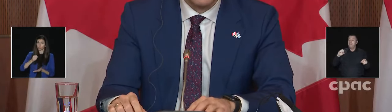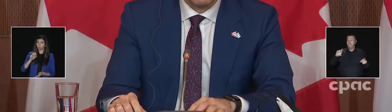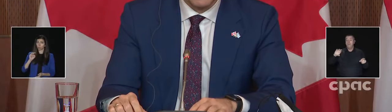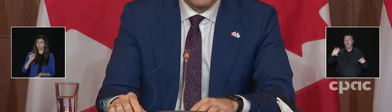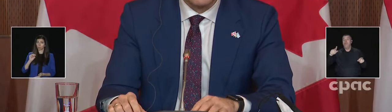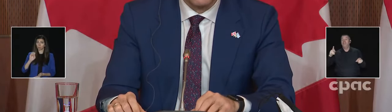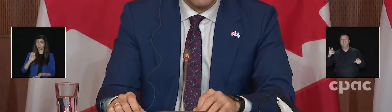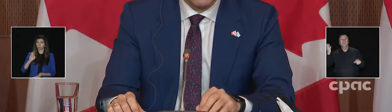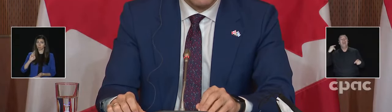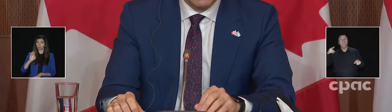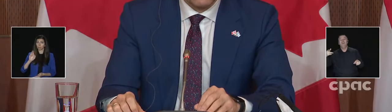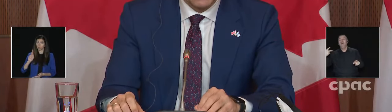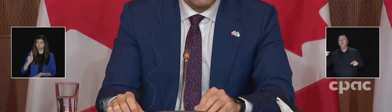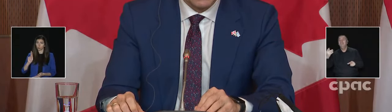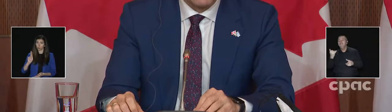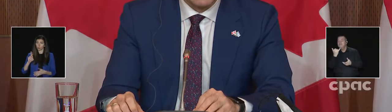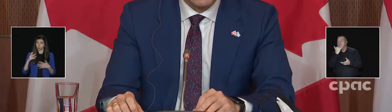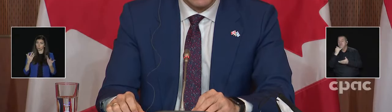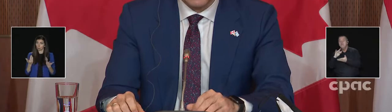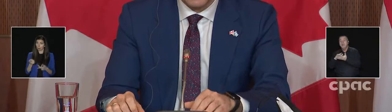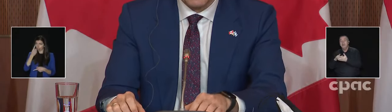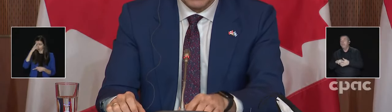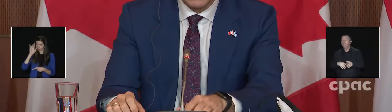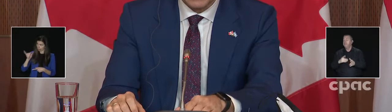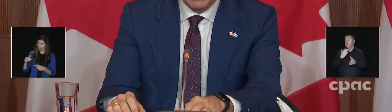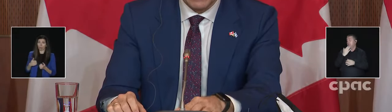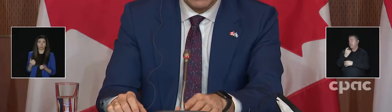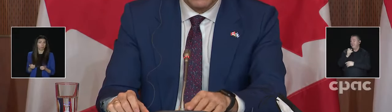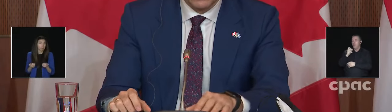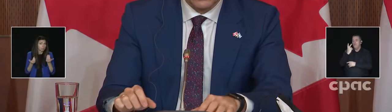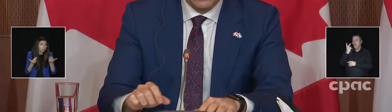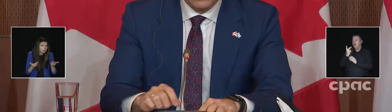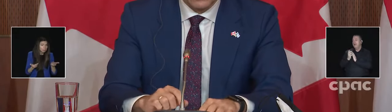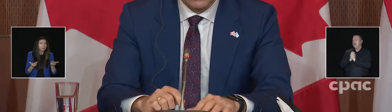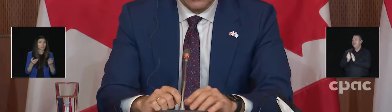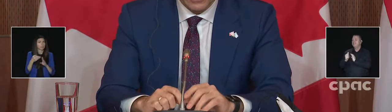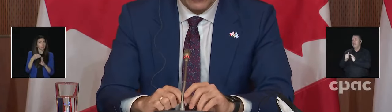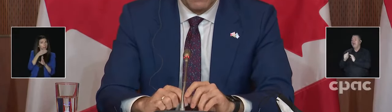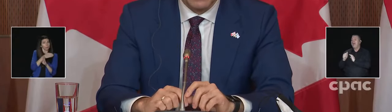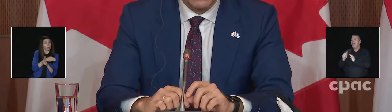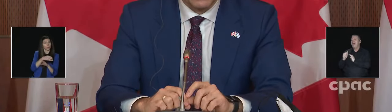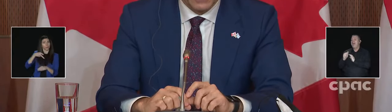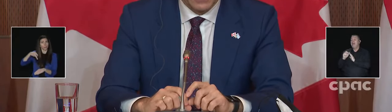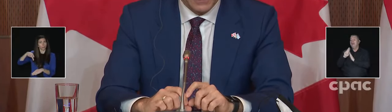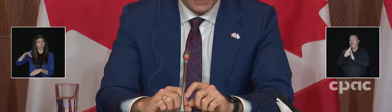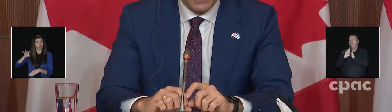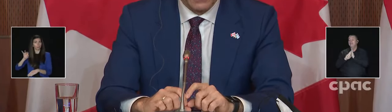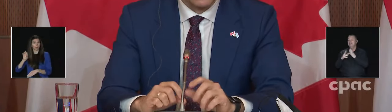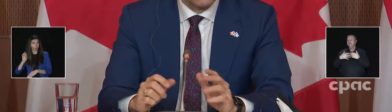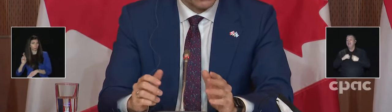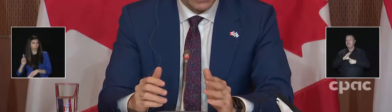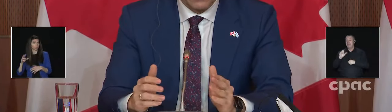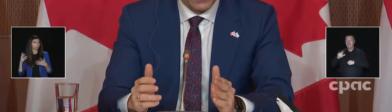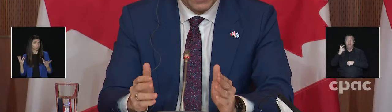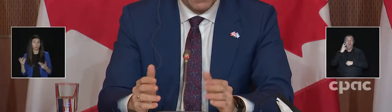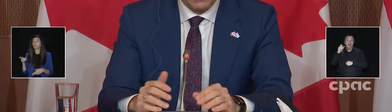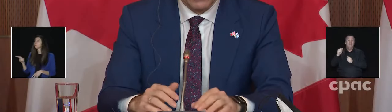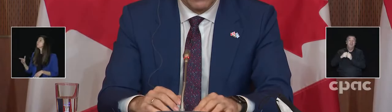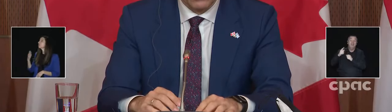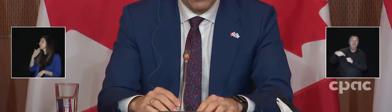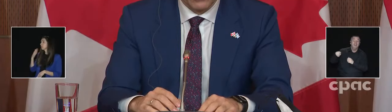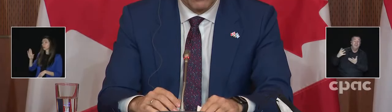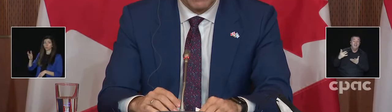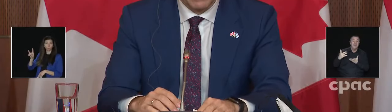Merci pour la question. Bien, il faudrait voir avec les experts de réglementaires de Santé Canada, qui sont